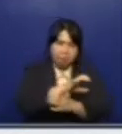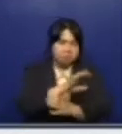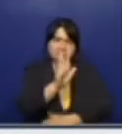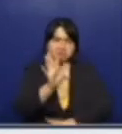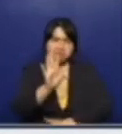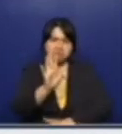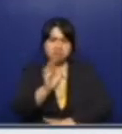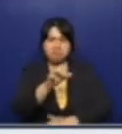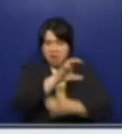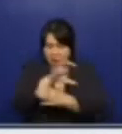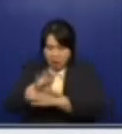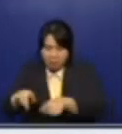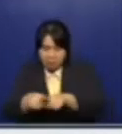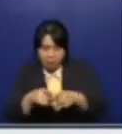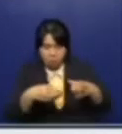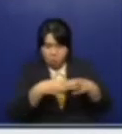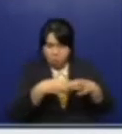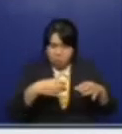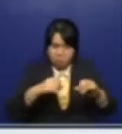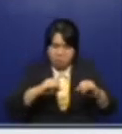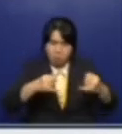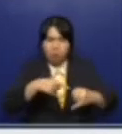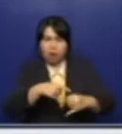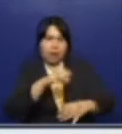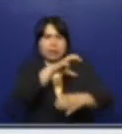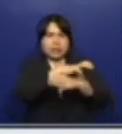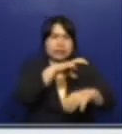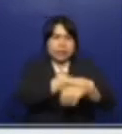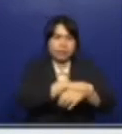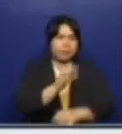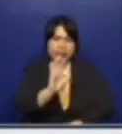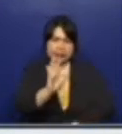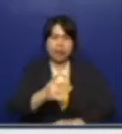ข้ามเนี่ยผมเสนออย่างนี้นะครับท่านประธาน